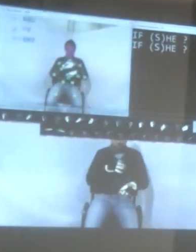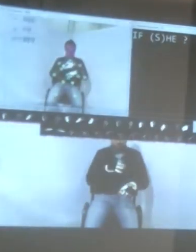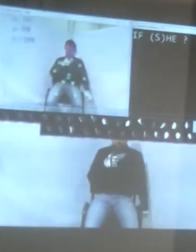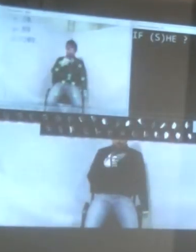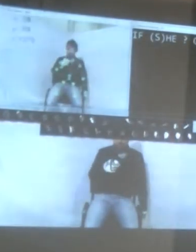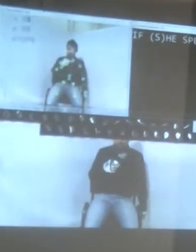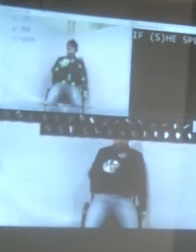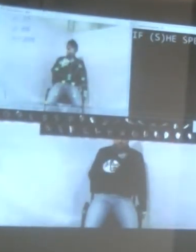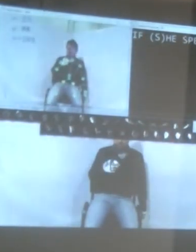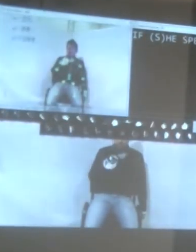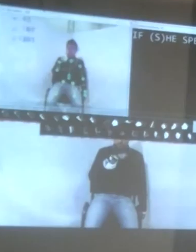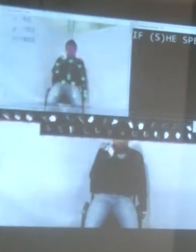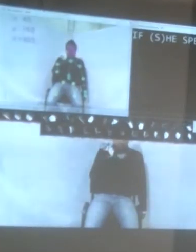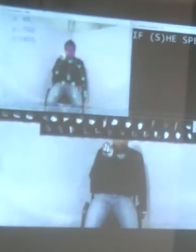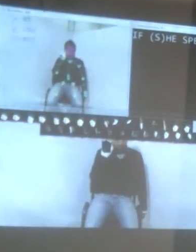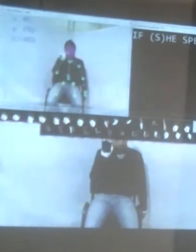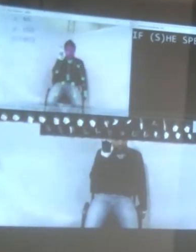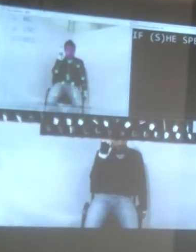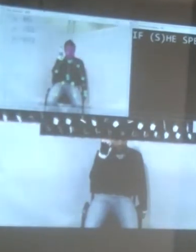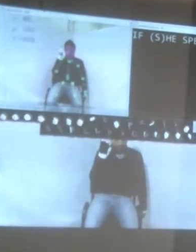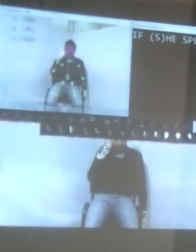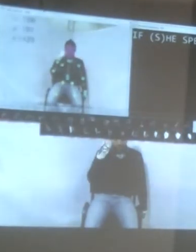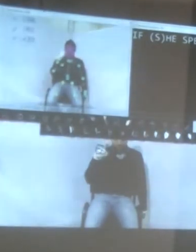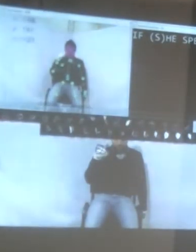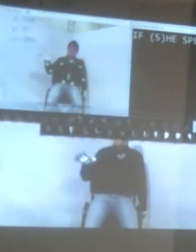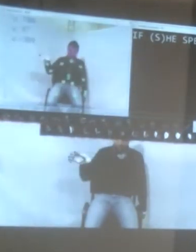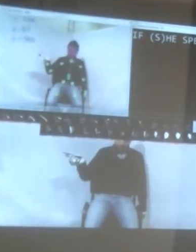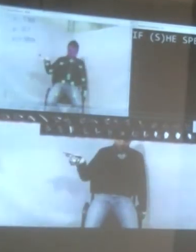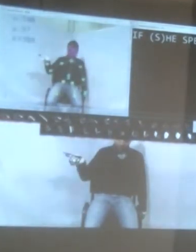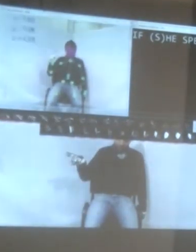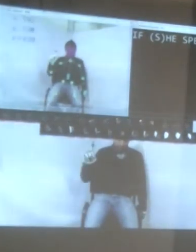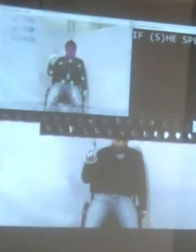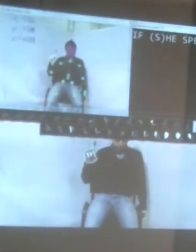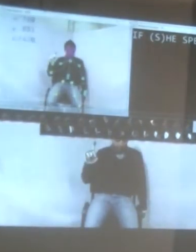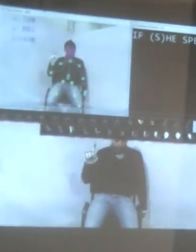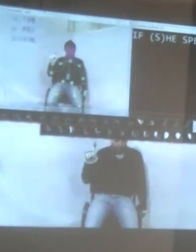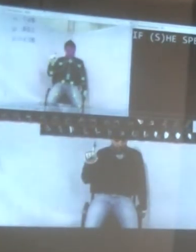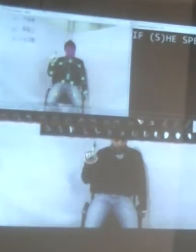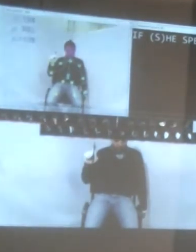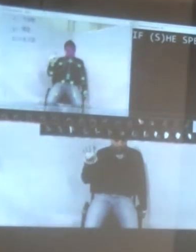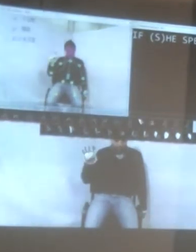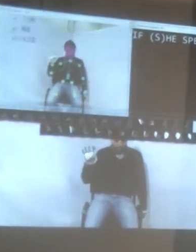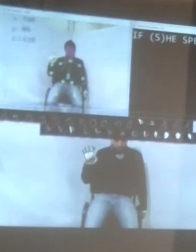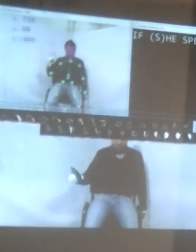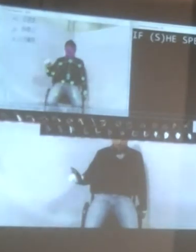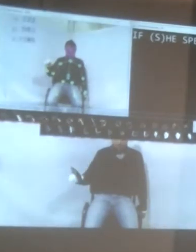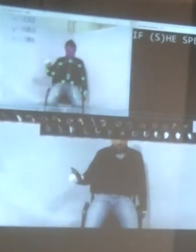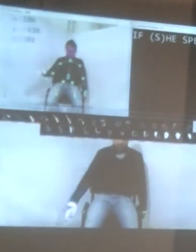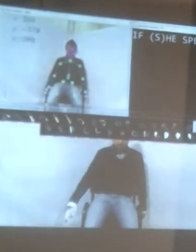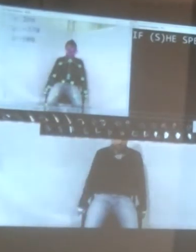Itt azt kell látni, ez még egy korábbi videó. Tehát fent, amikor csupa